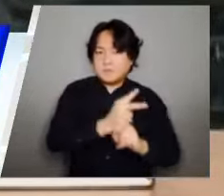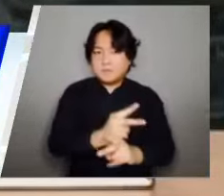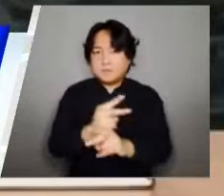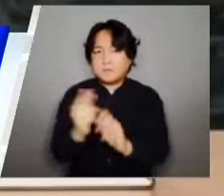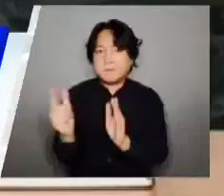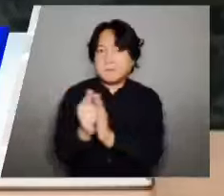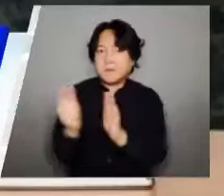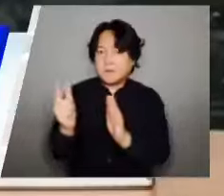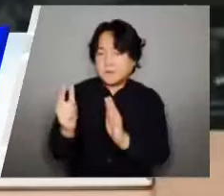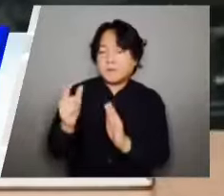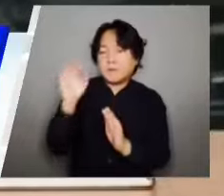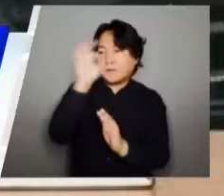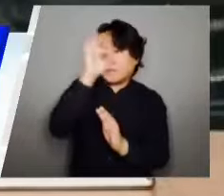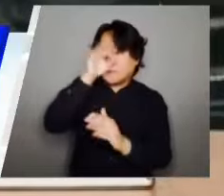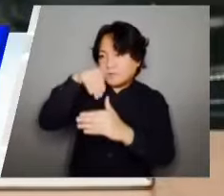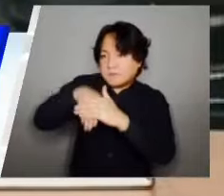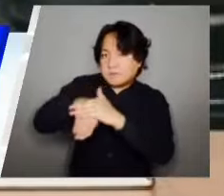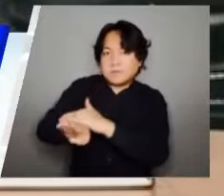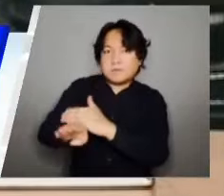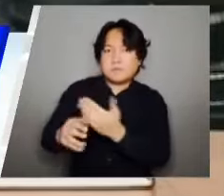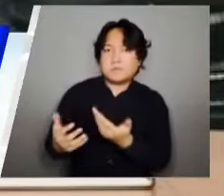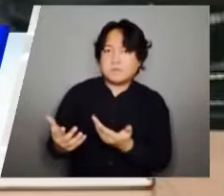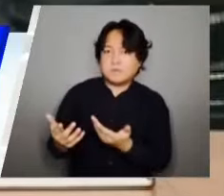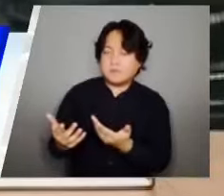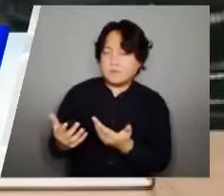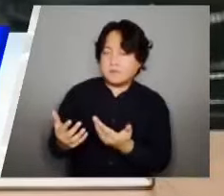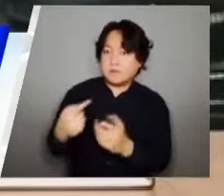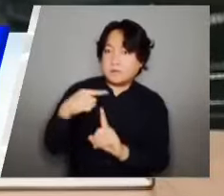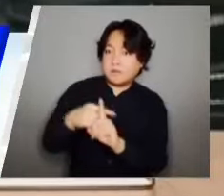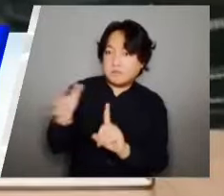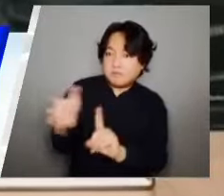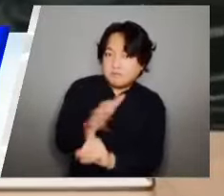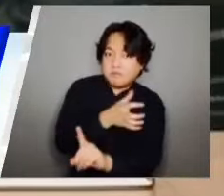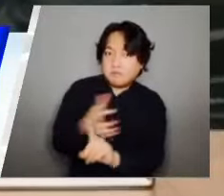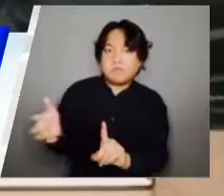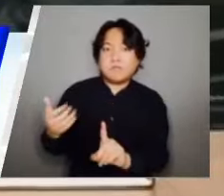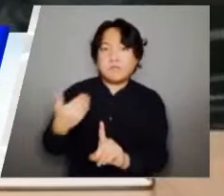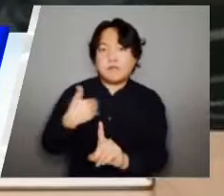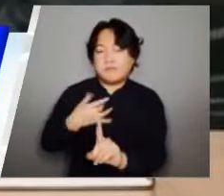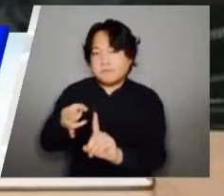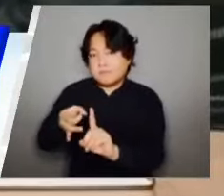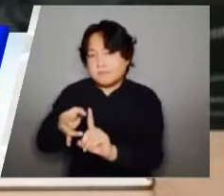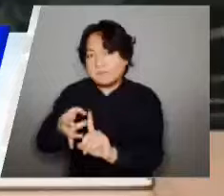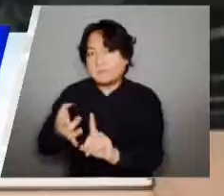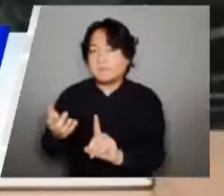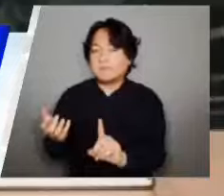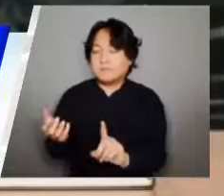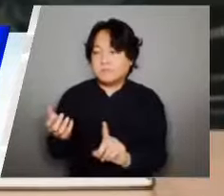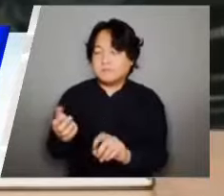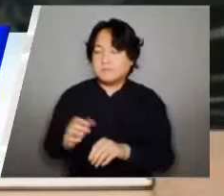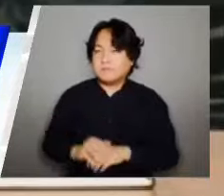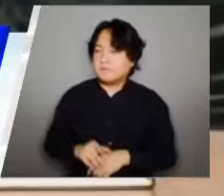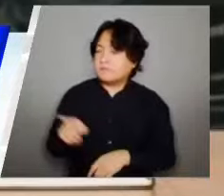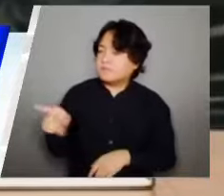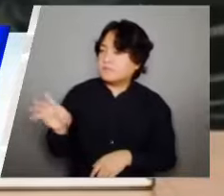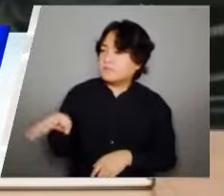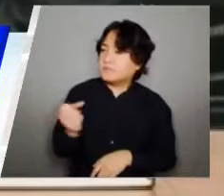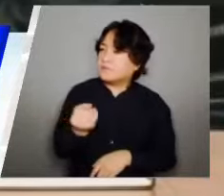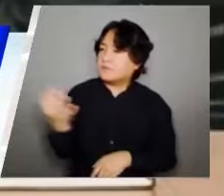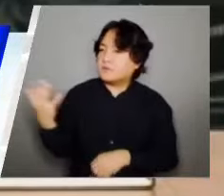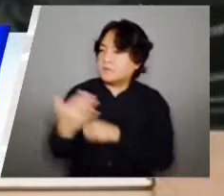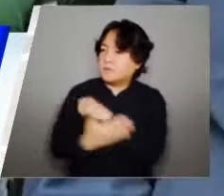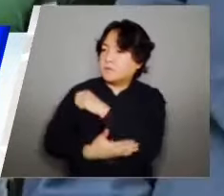Pilipino meron pang torturer may tagap Palo Ilan po ba ang foreign National sa